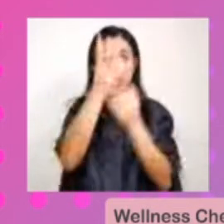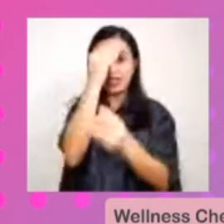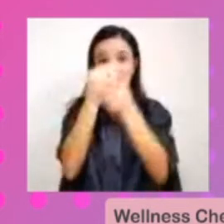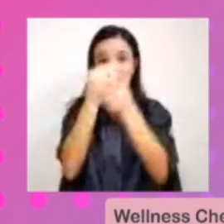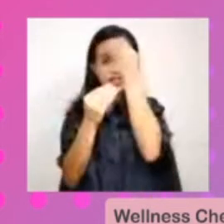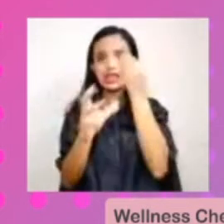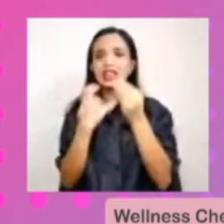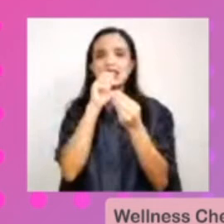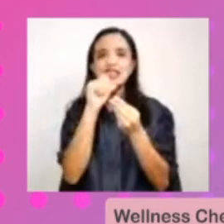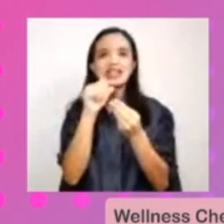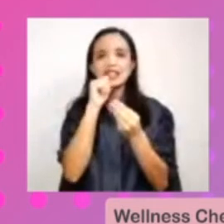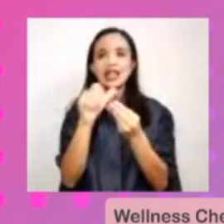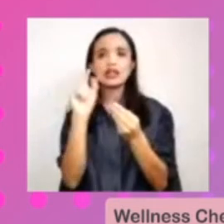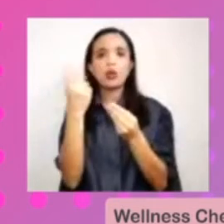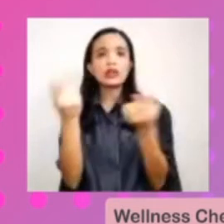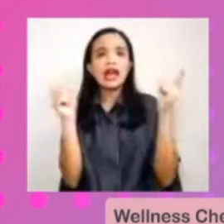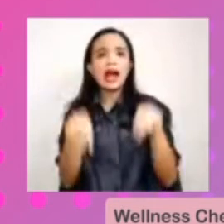have to